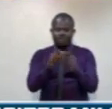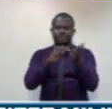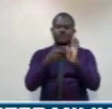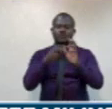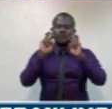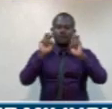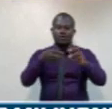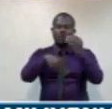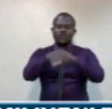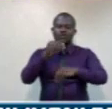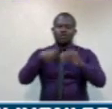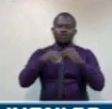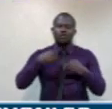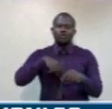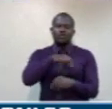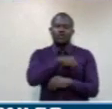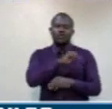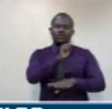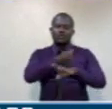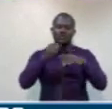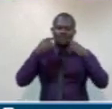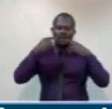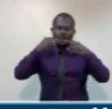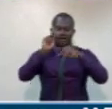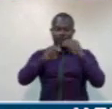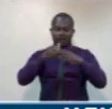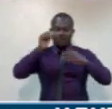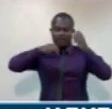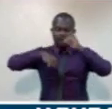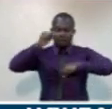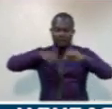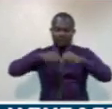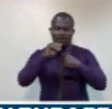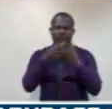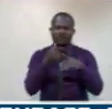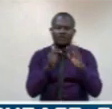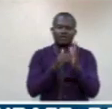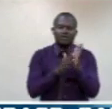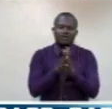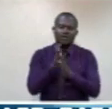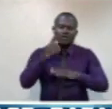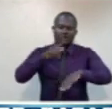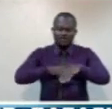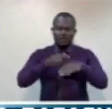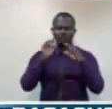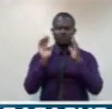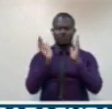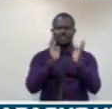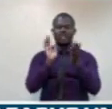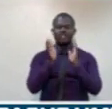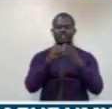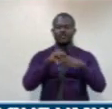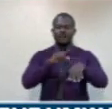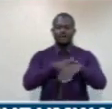bivuze yuko isoko turi bube turishyire ahagaragara abantu bakaripiganira, ndetse bitwara n'igihe ugereranyije n'ibihe